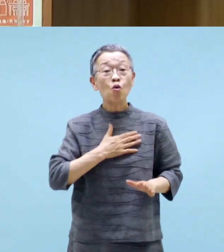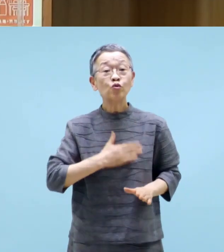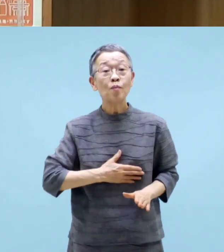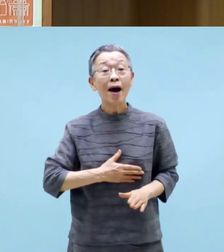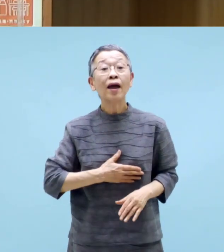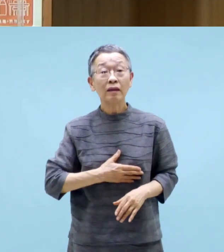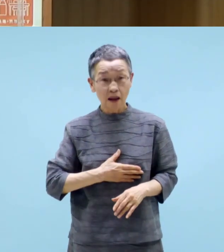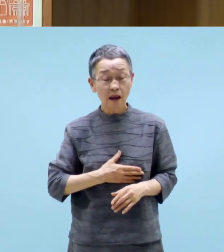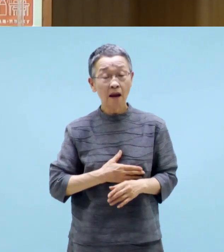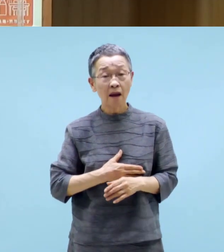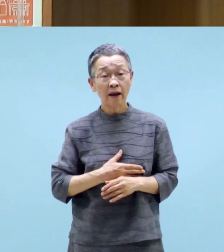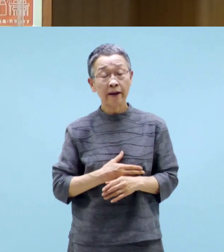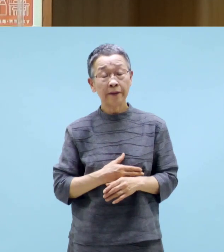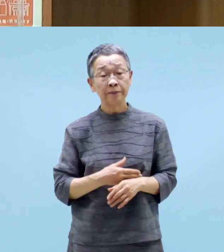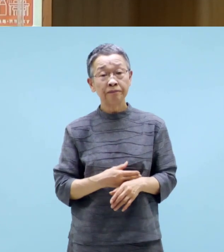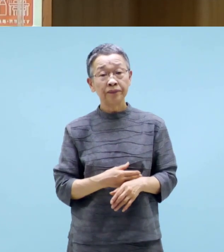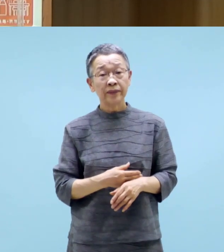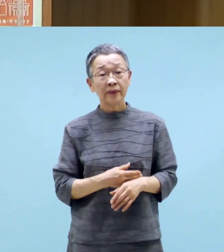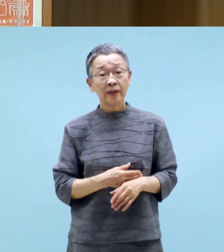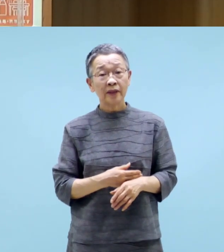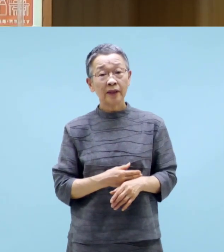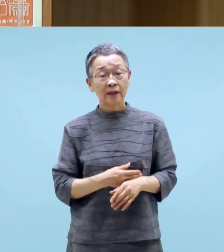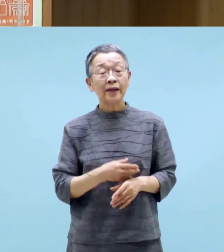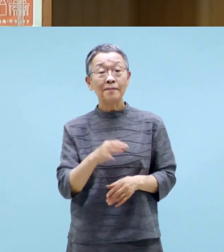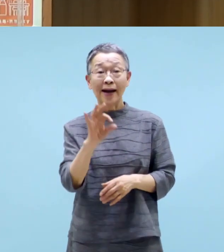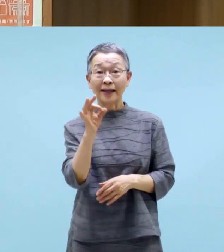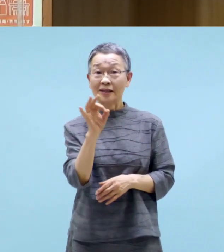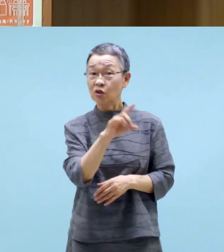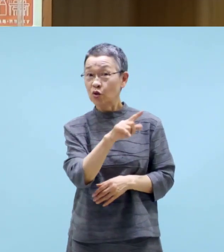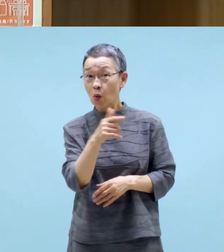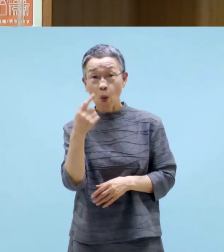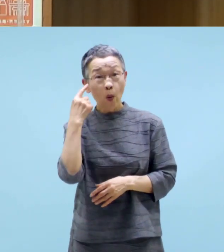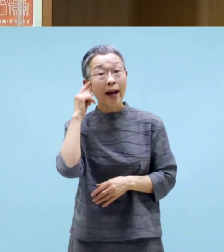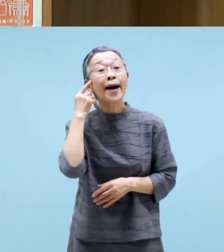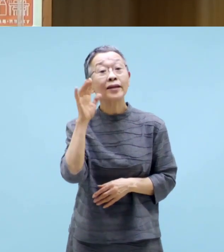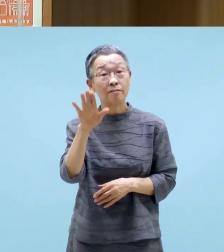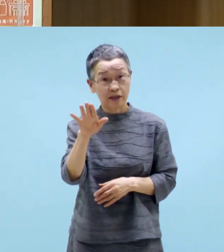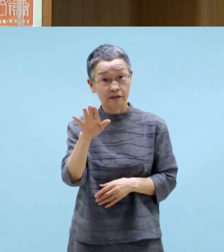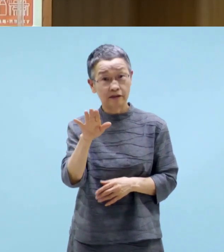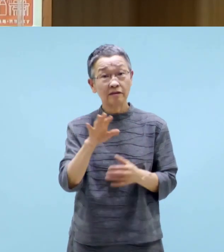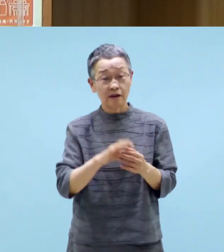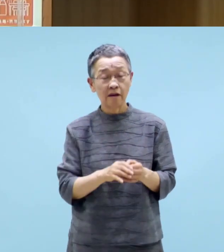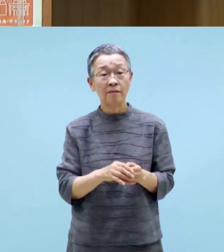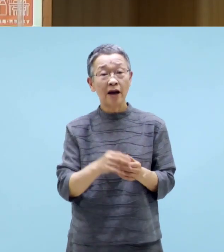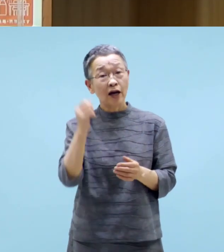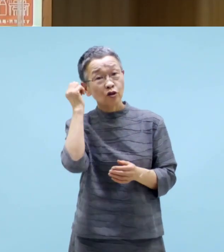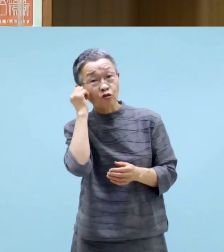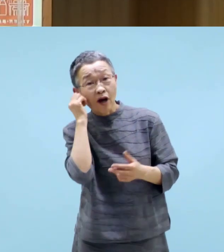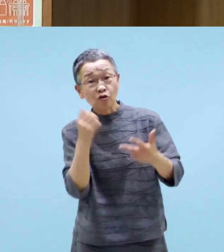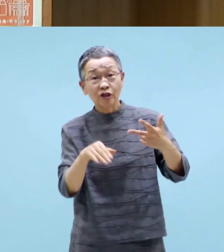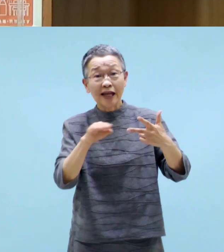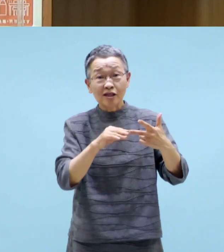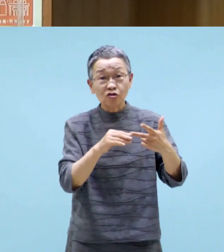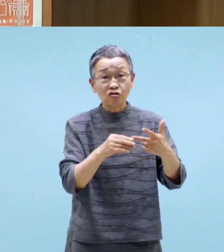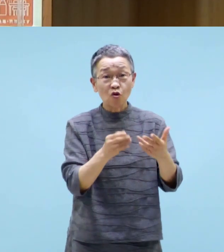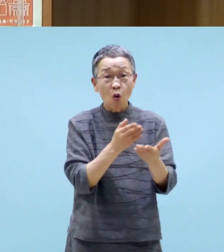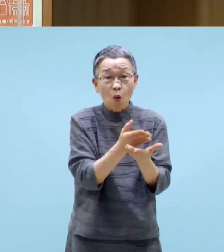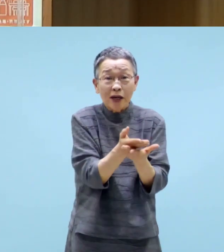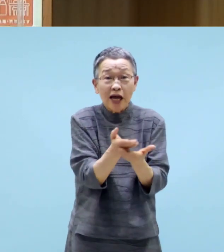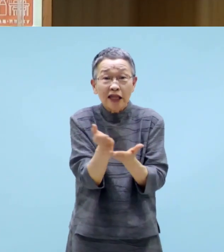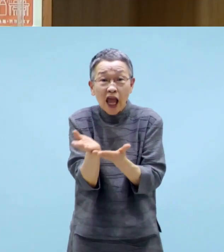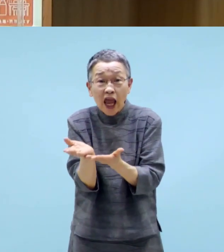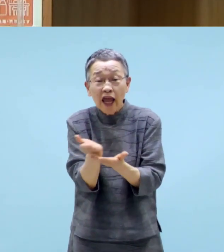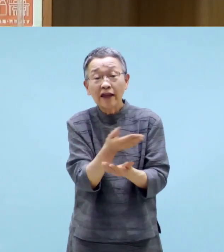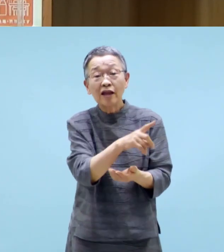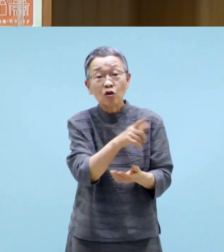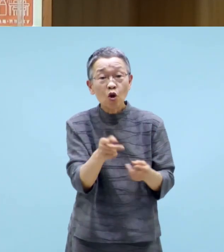そういった規模というのを考えておりますし、各宿泊施設への割り当てとこういうことも整備をしており